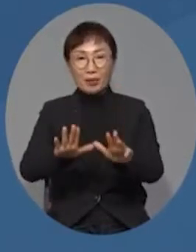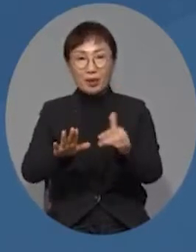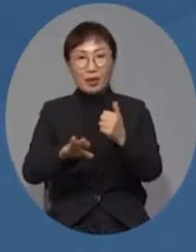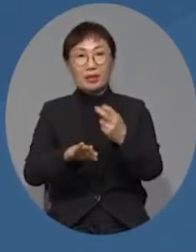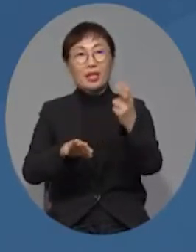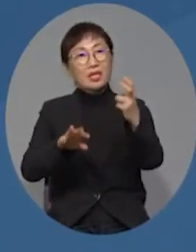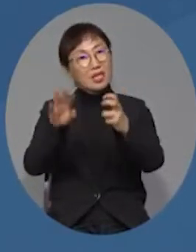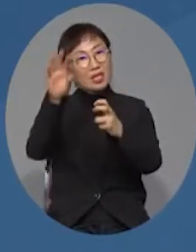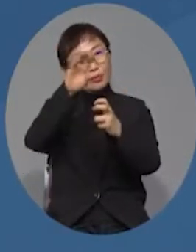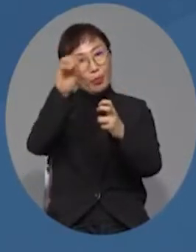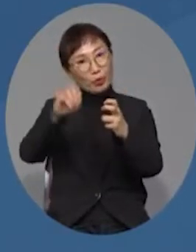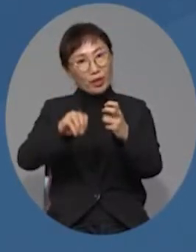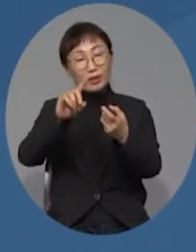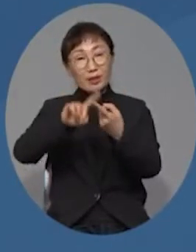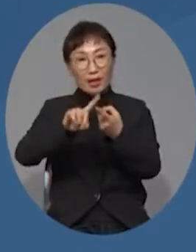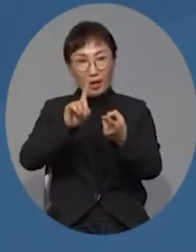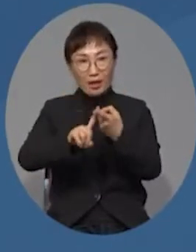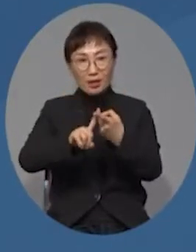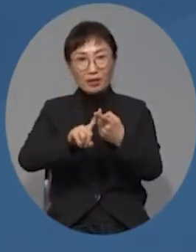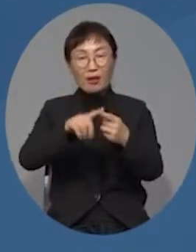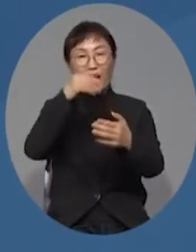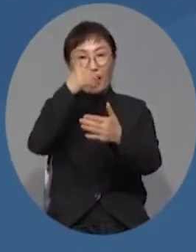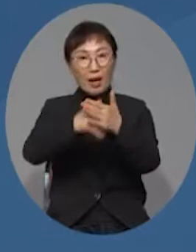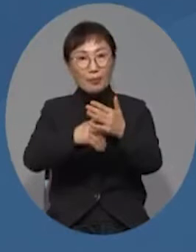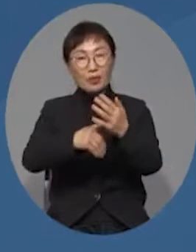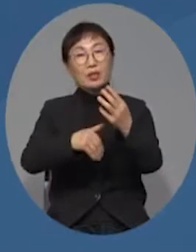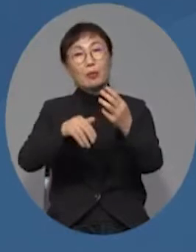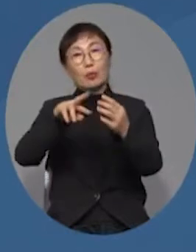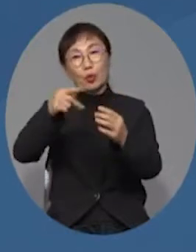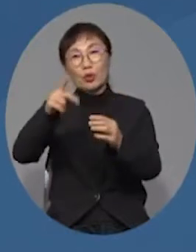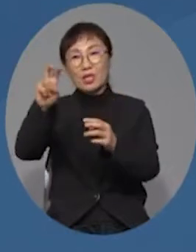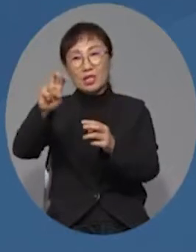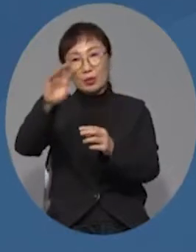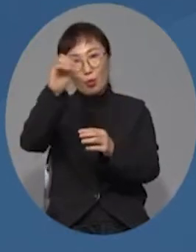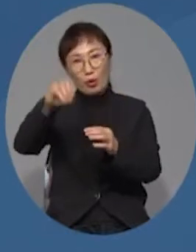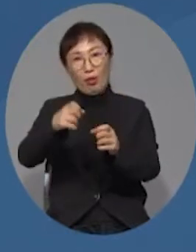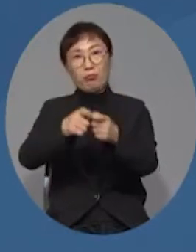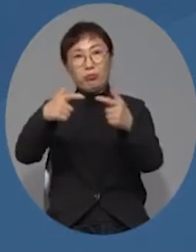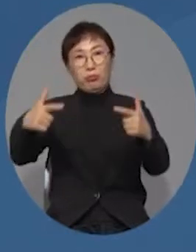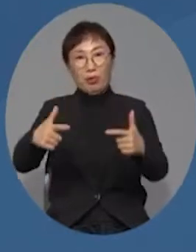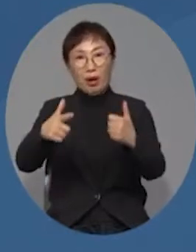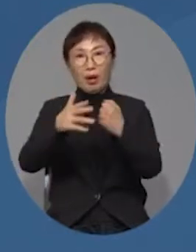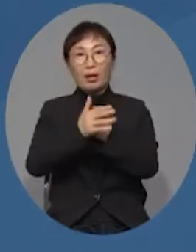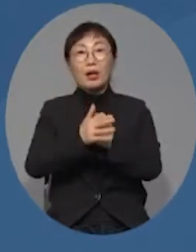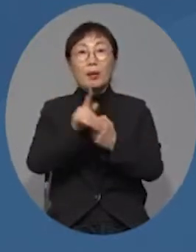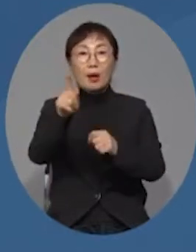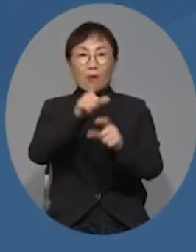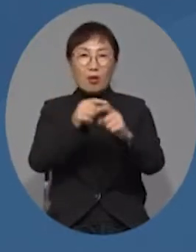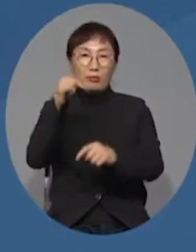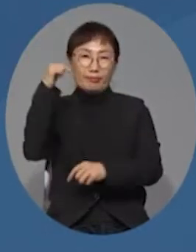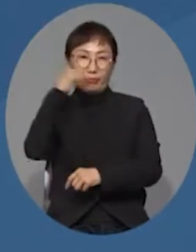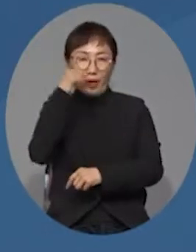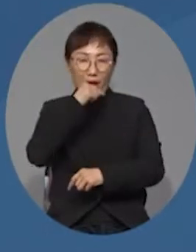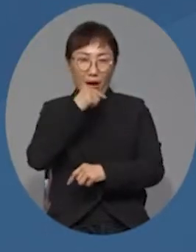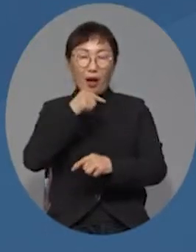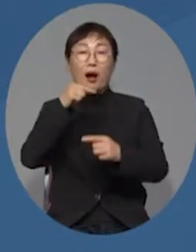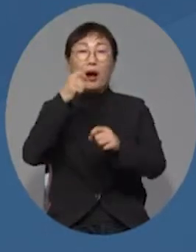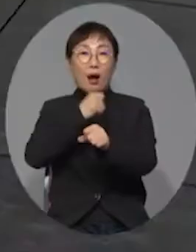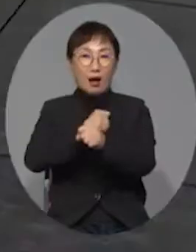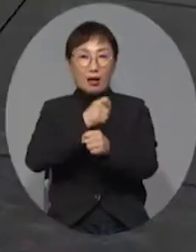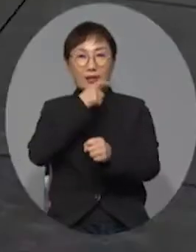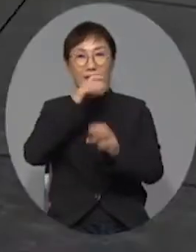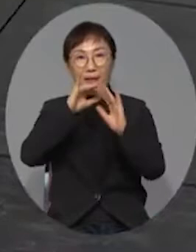하위 20%에 대해 감점도 20%로 늘리기로 해 훨씬 더 강도 높은 물갈이를